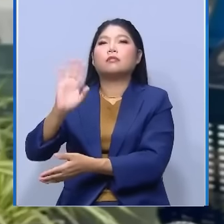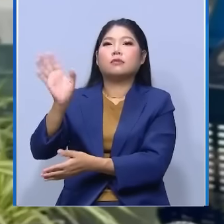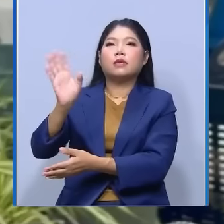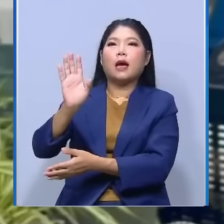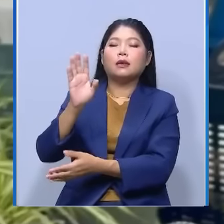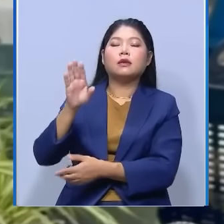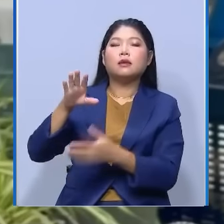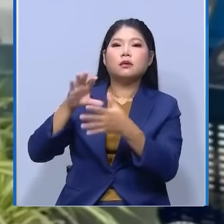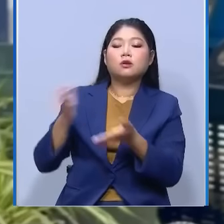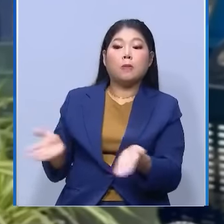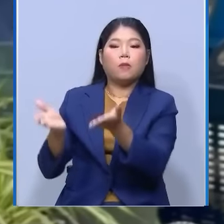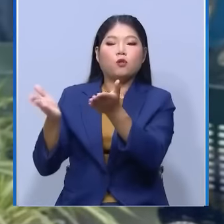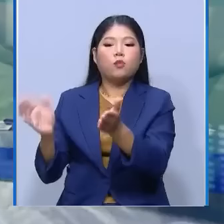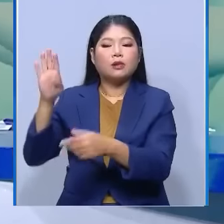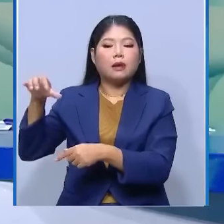ย